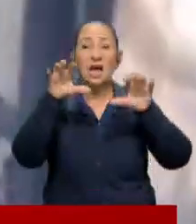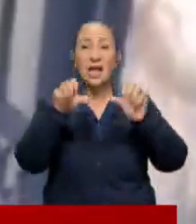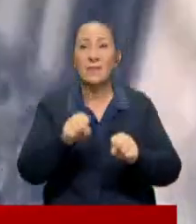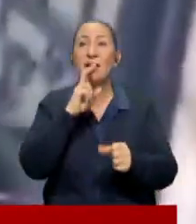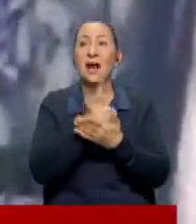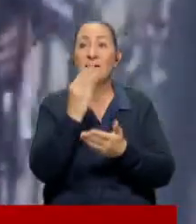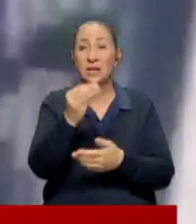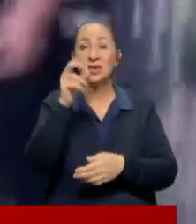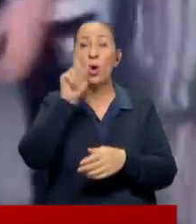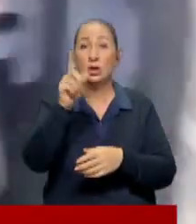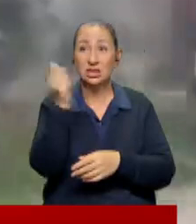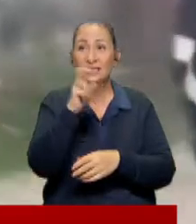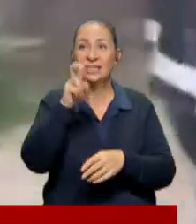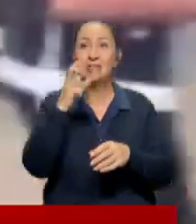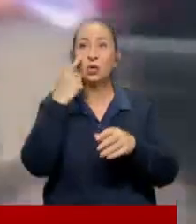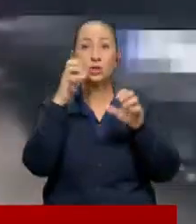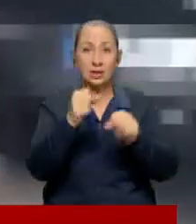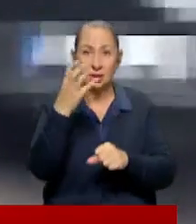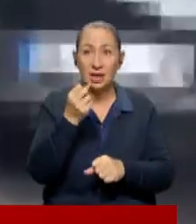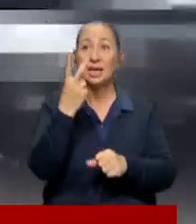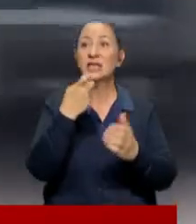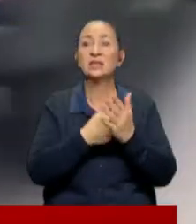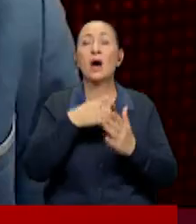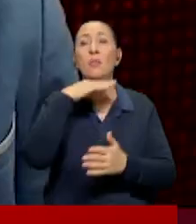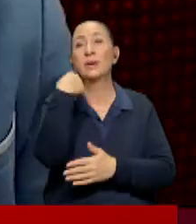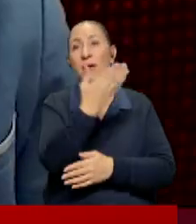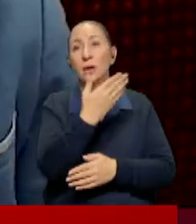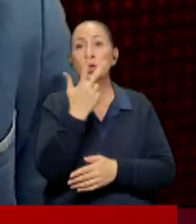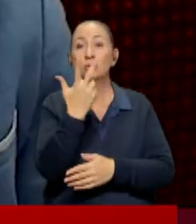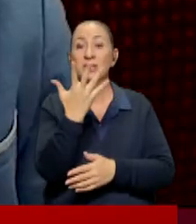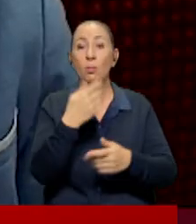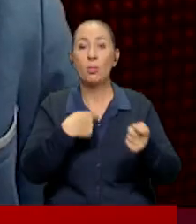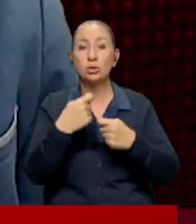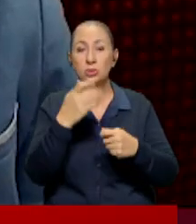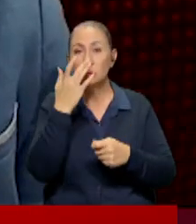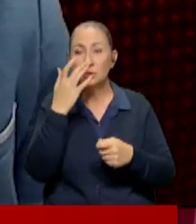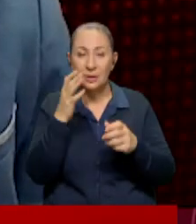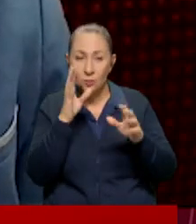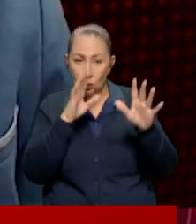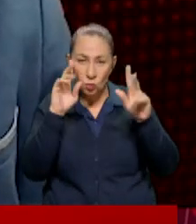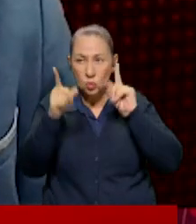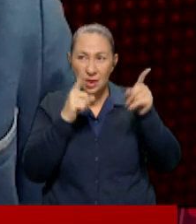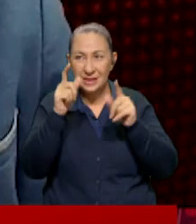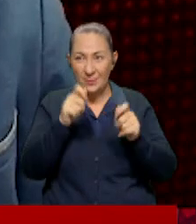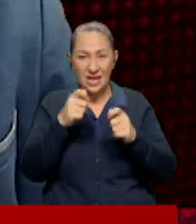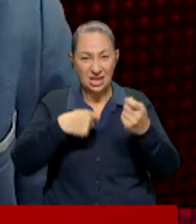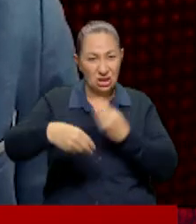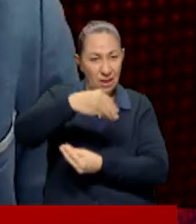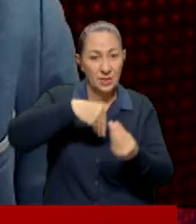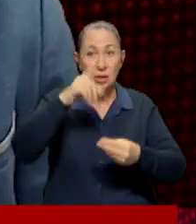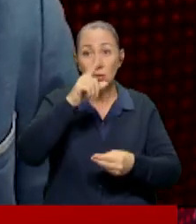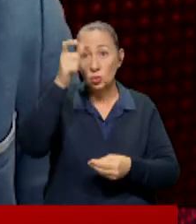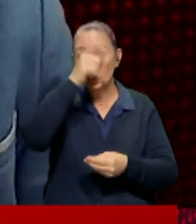kararı verilen 10 kişiden 8'i gözaltına alındı. 2 isim yurt dışında. 3-5 borsa simsarının yaptığı işlemlerle Türkiye'de